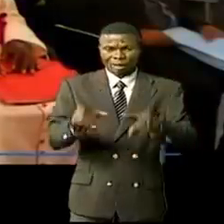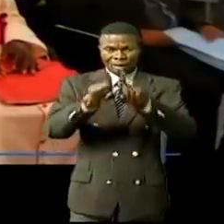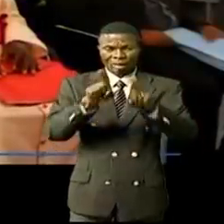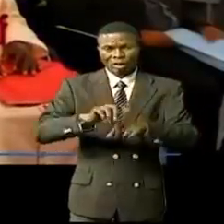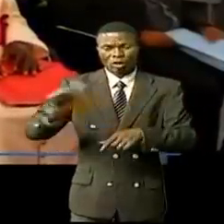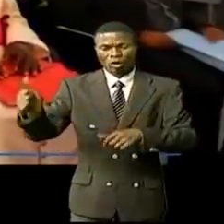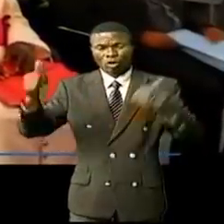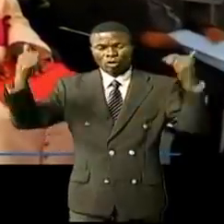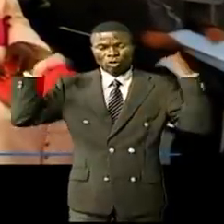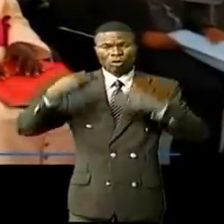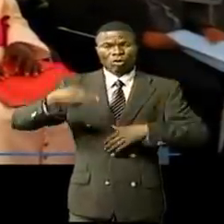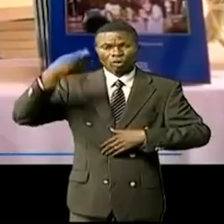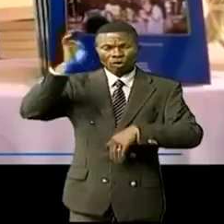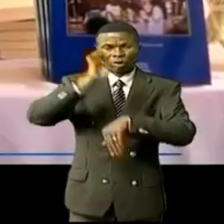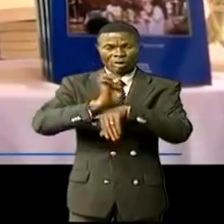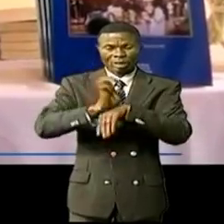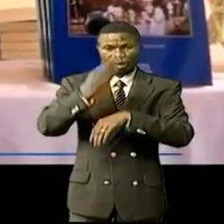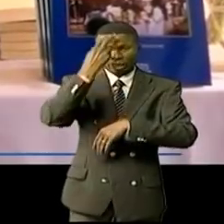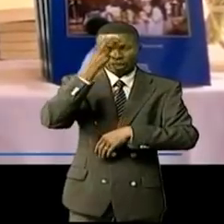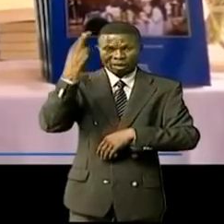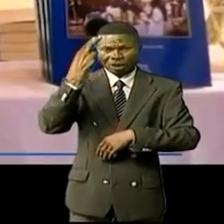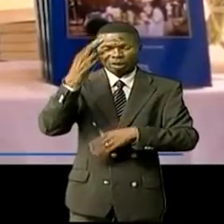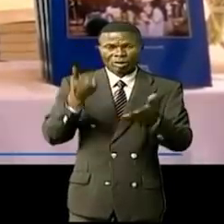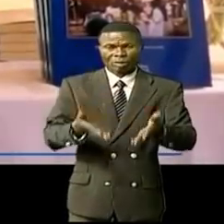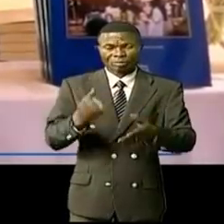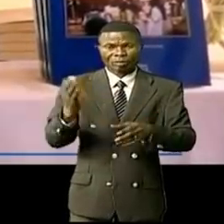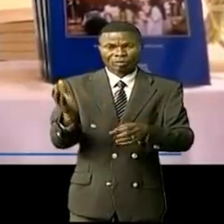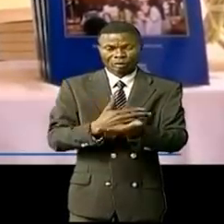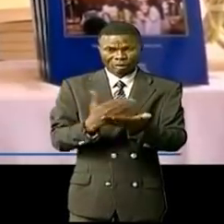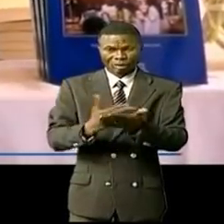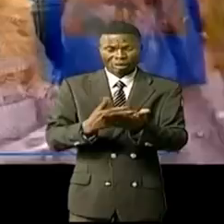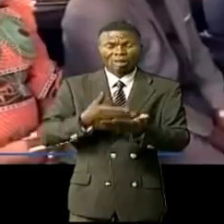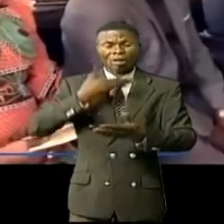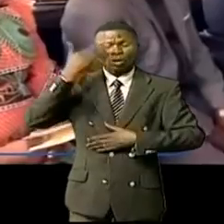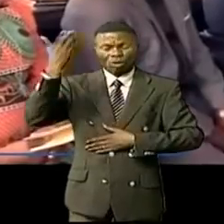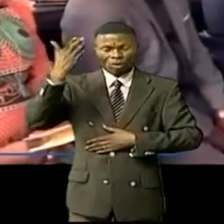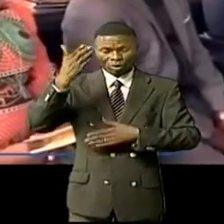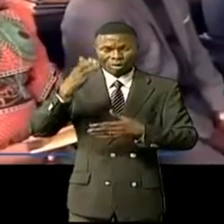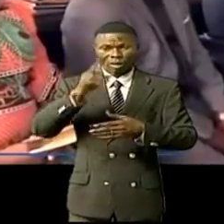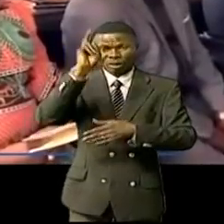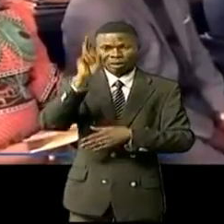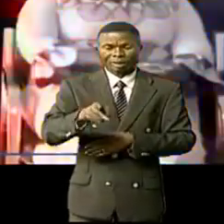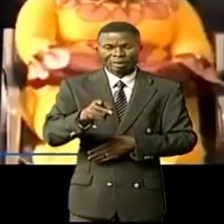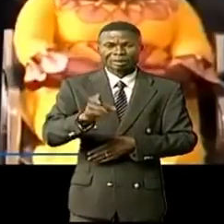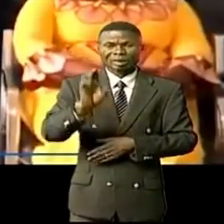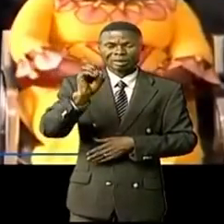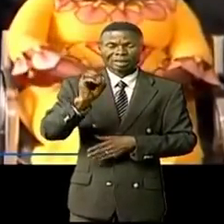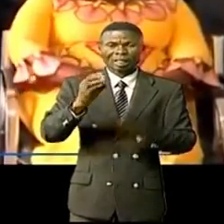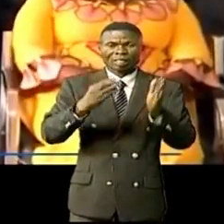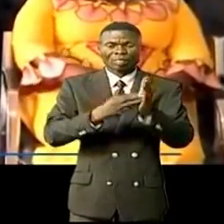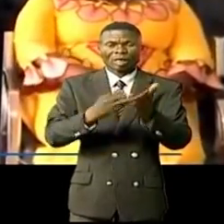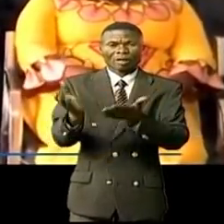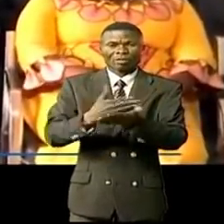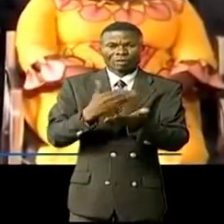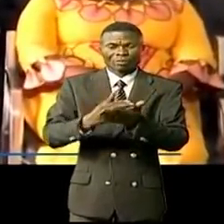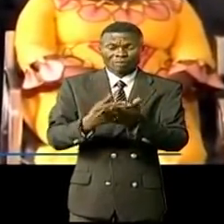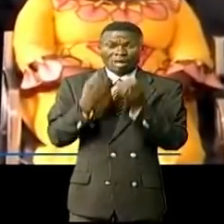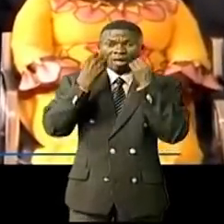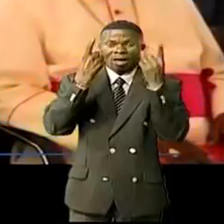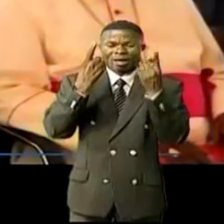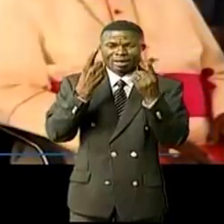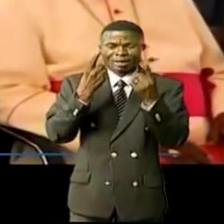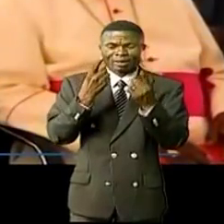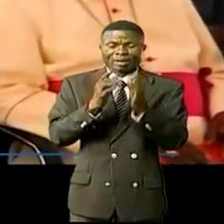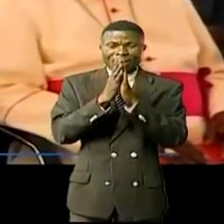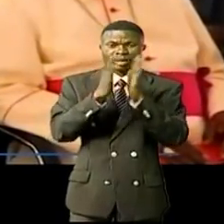d'autres personnalités de l'Église catholique. Cette œuvre d'esprit étalée sur 259 pages. Très émerveillé par le rite